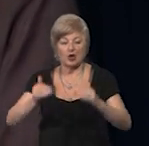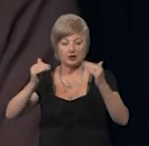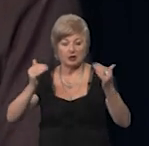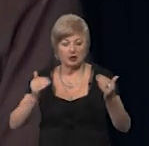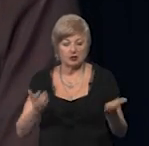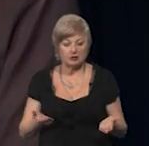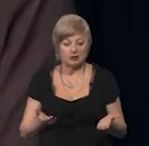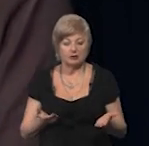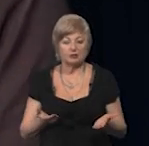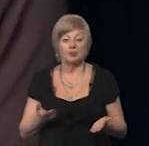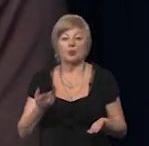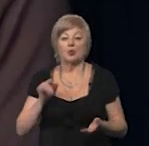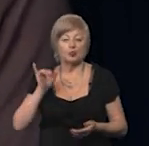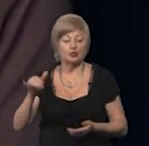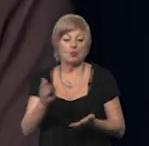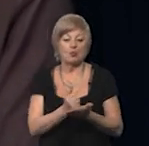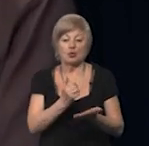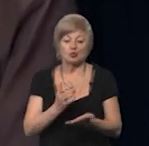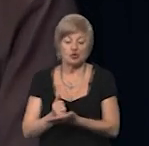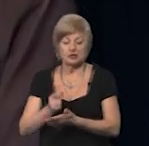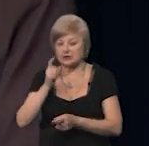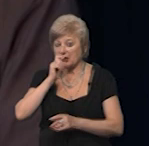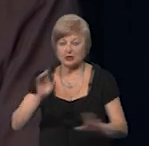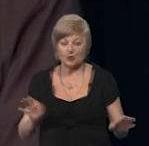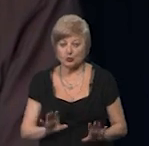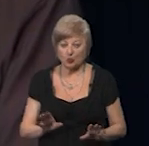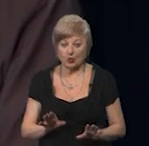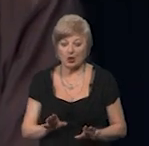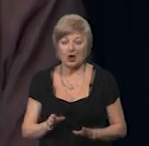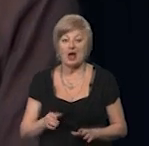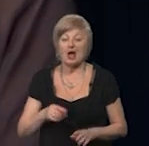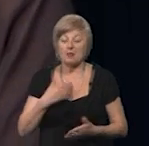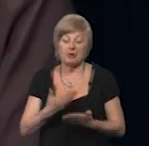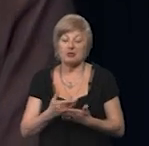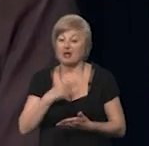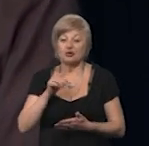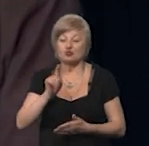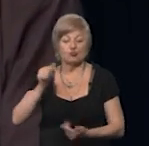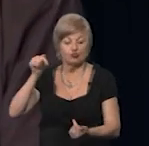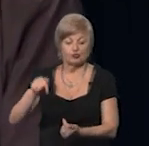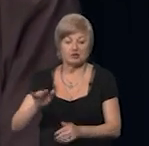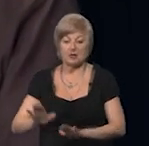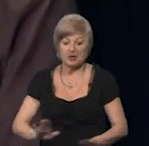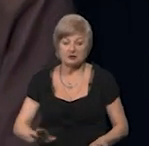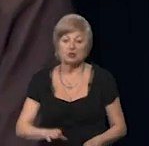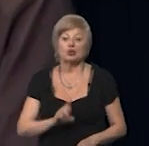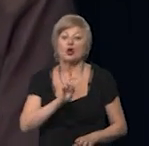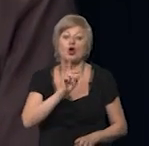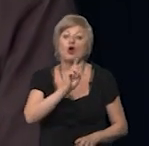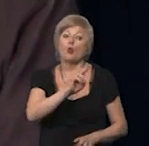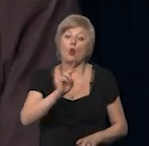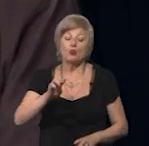у нього виходить непогано, і то, і то, і то. Та сказати, що йому не місце, неможливо. Комусь, я думаю, не